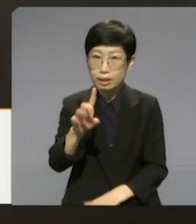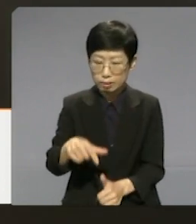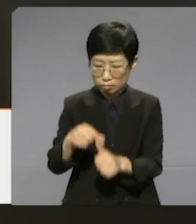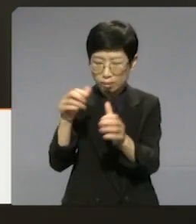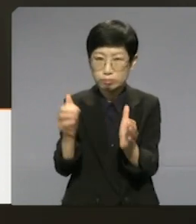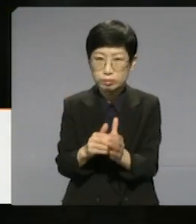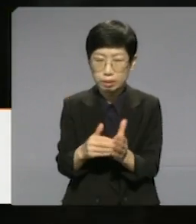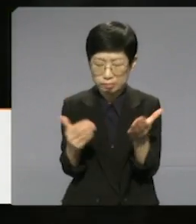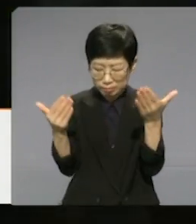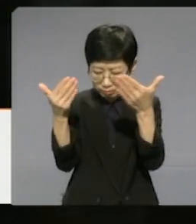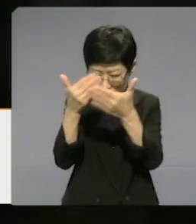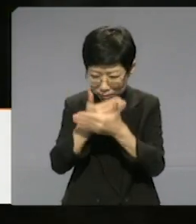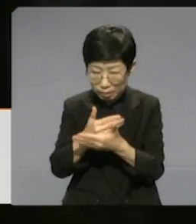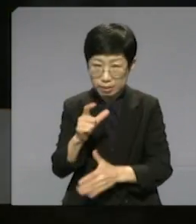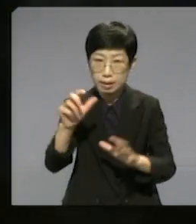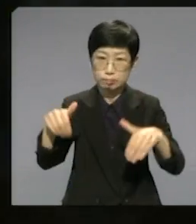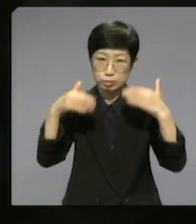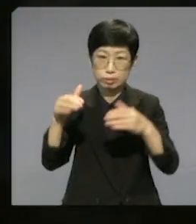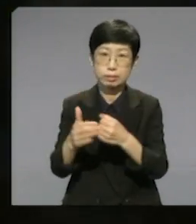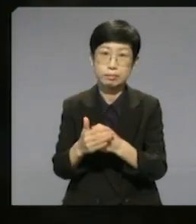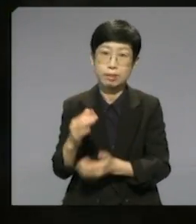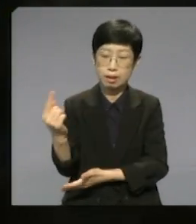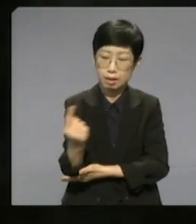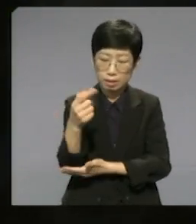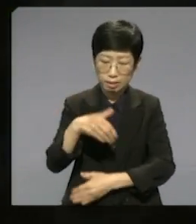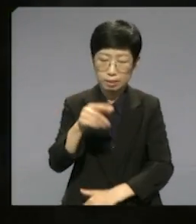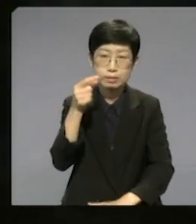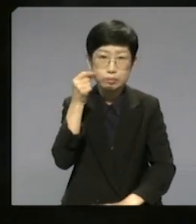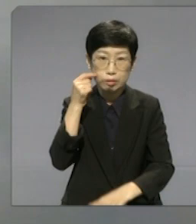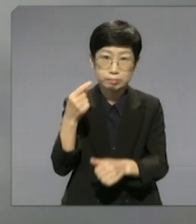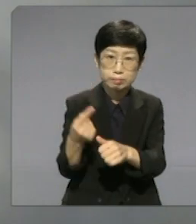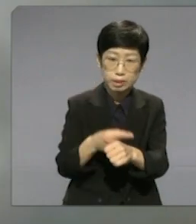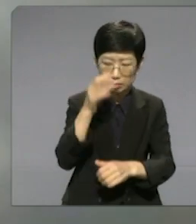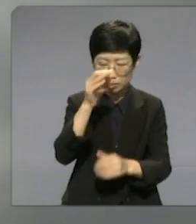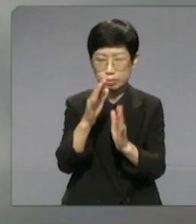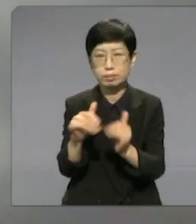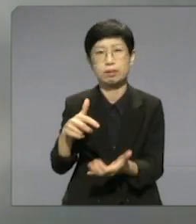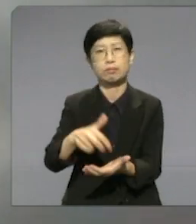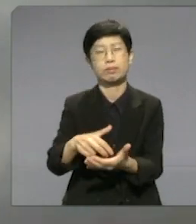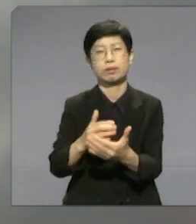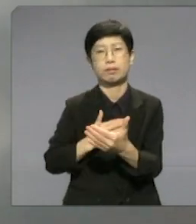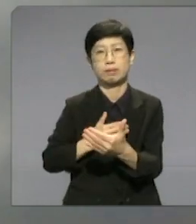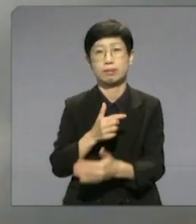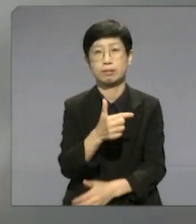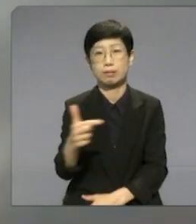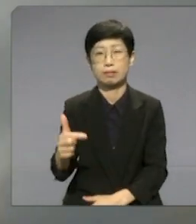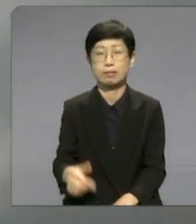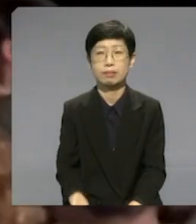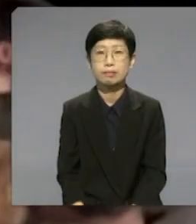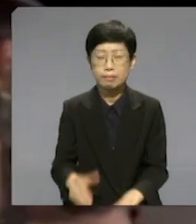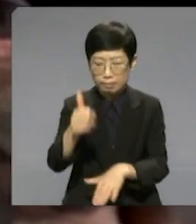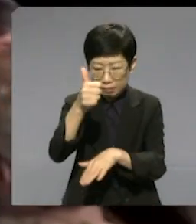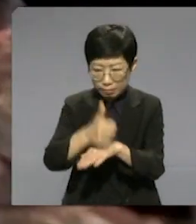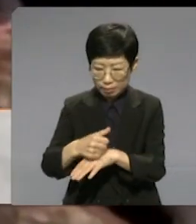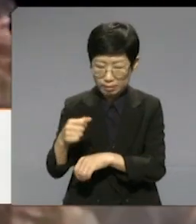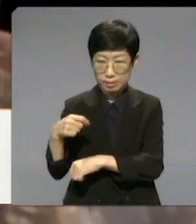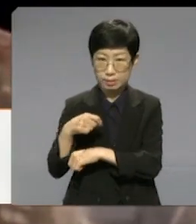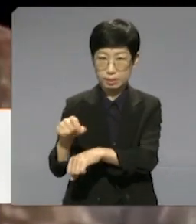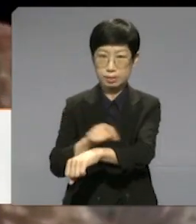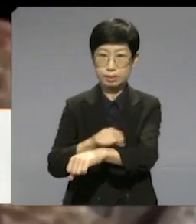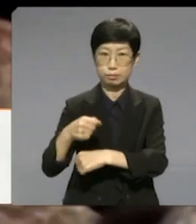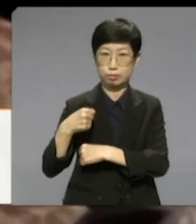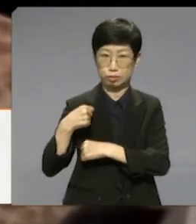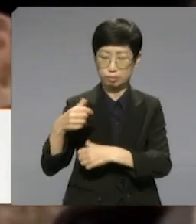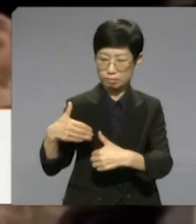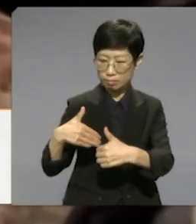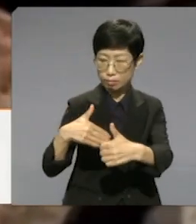날이 어두워지고 강풍이 불자 헬기가 뜰수 없게 되면서 보는 이들의 가슴을 졸이게 했습니다. 결국 특수부대를 투입해